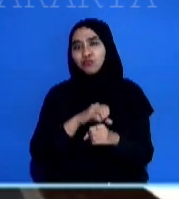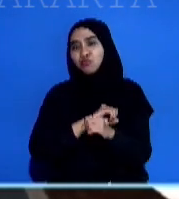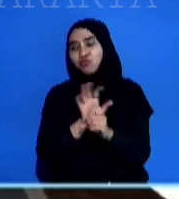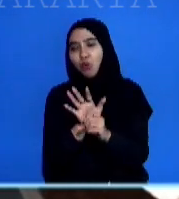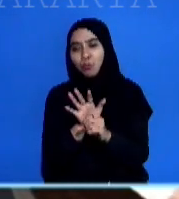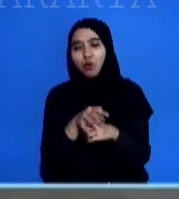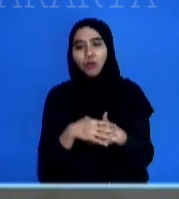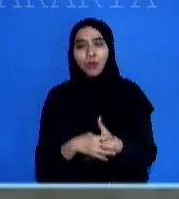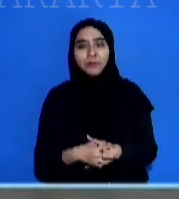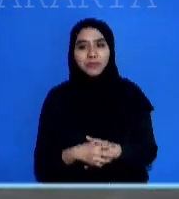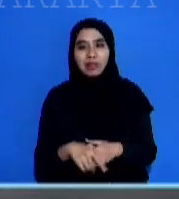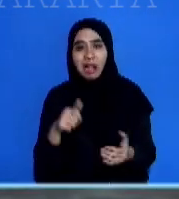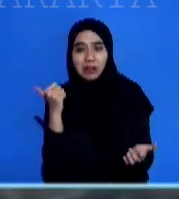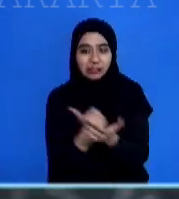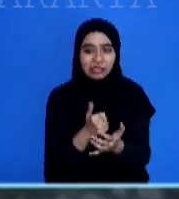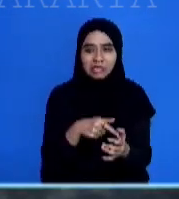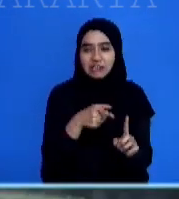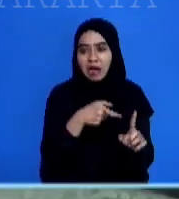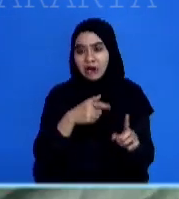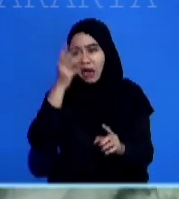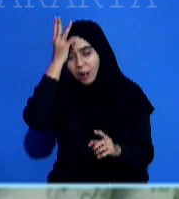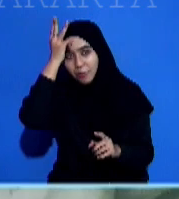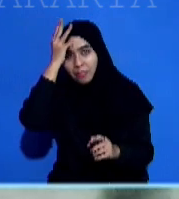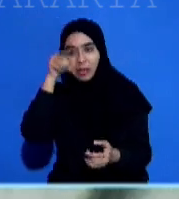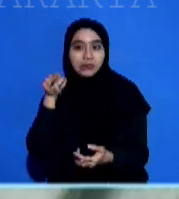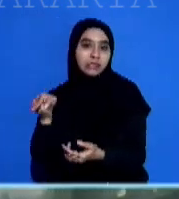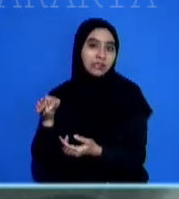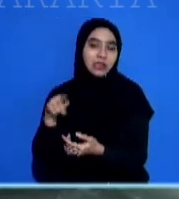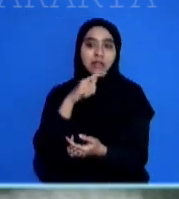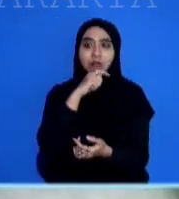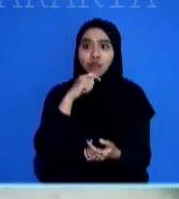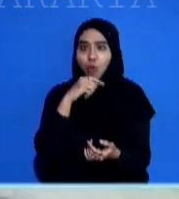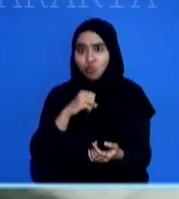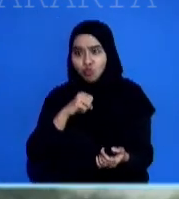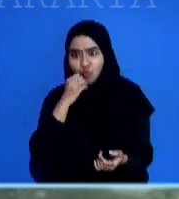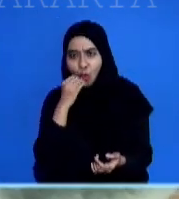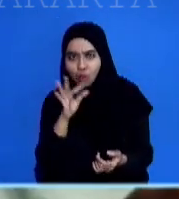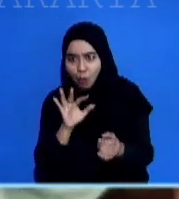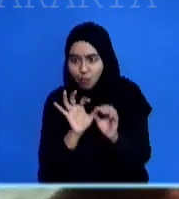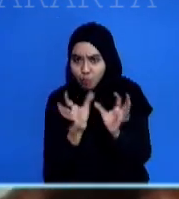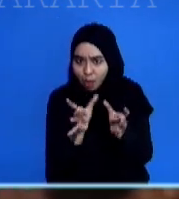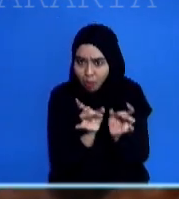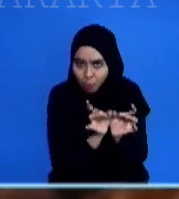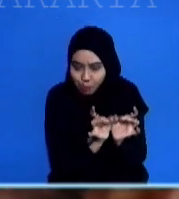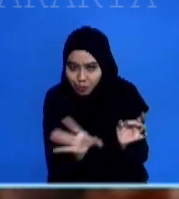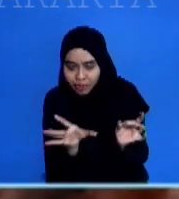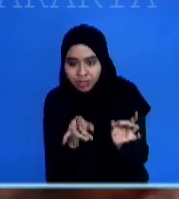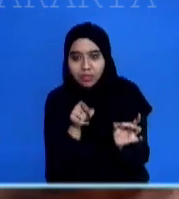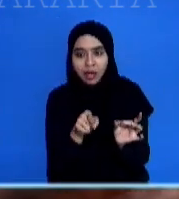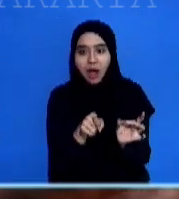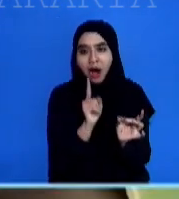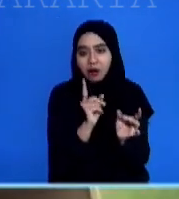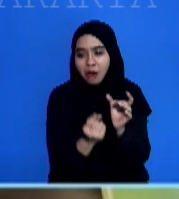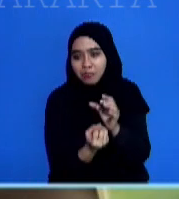tanan asal Wono pedalaman Kalimantan Menik pancen ketingal bedo Lan nyolok sanget kapandingaken kalian taneman